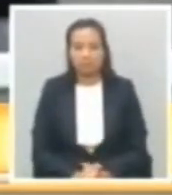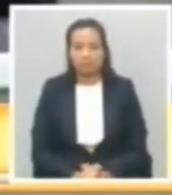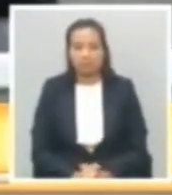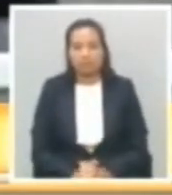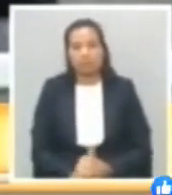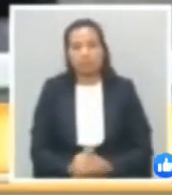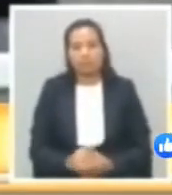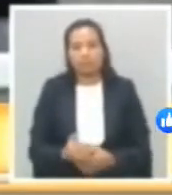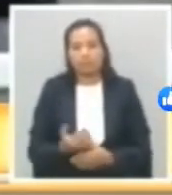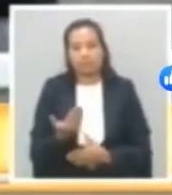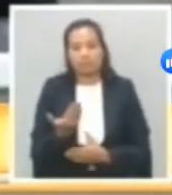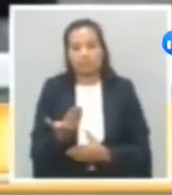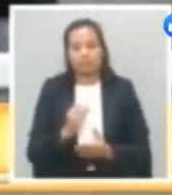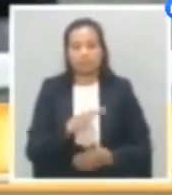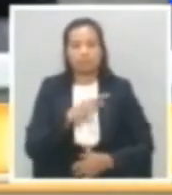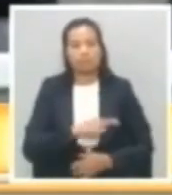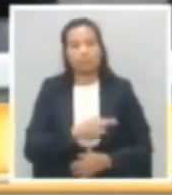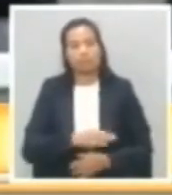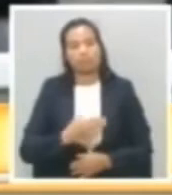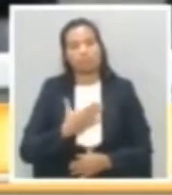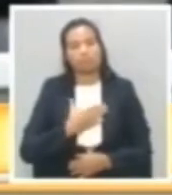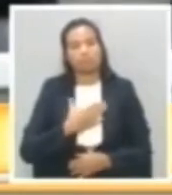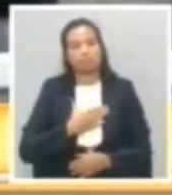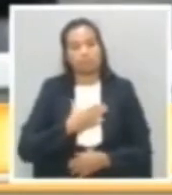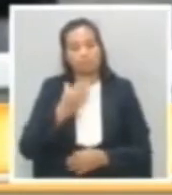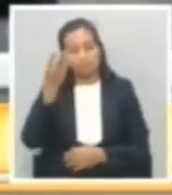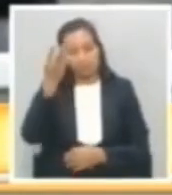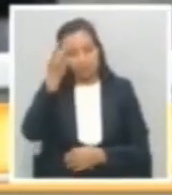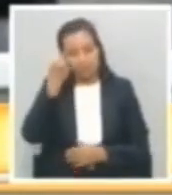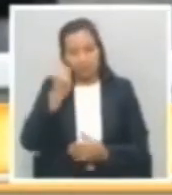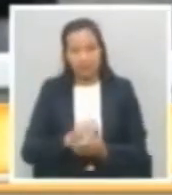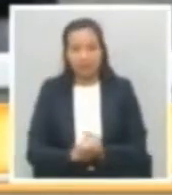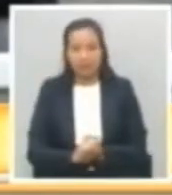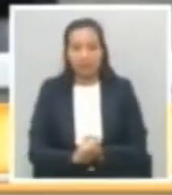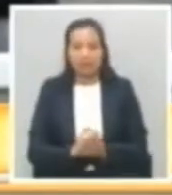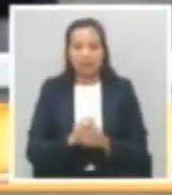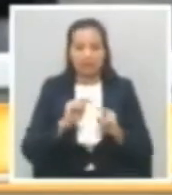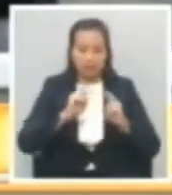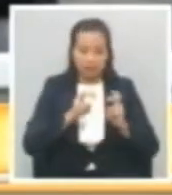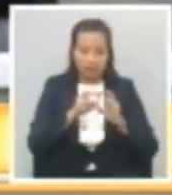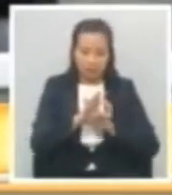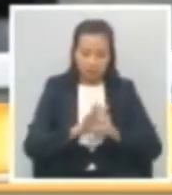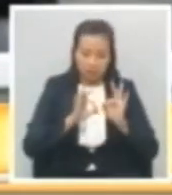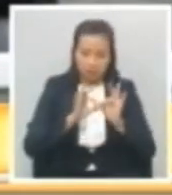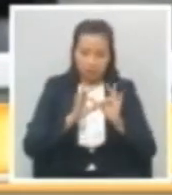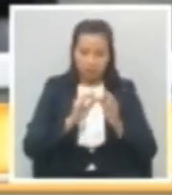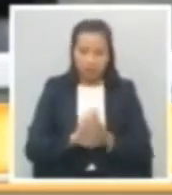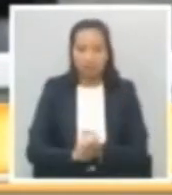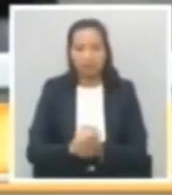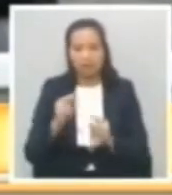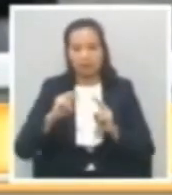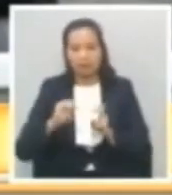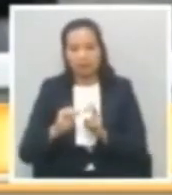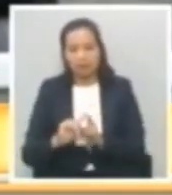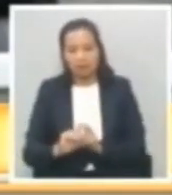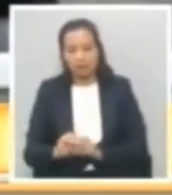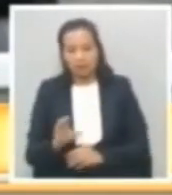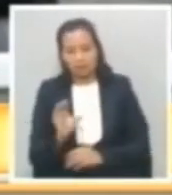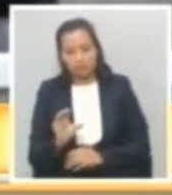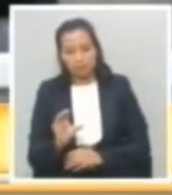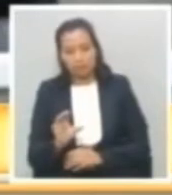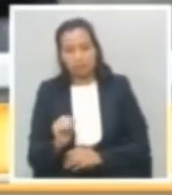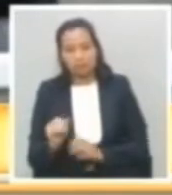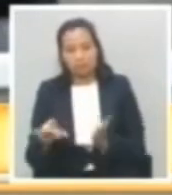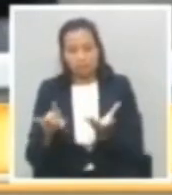ผมมองว่าเรื่องนี้ทั้งในแง่ของความสำคัญทั้งในแง่ของเชิญสัญลักษณ์และ